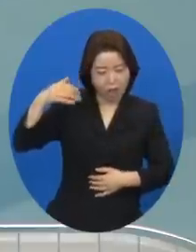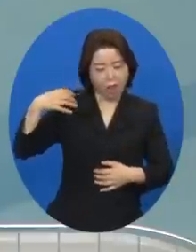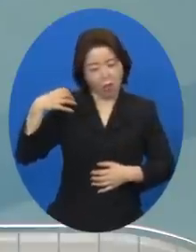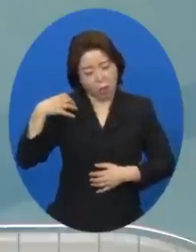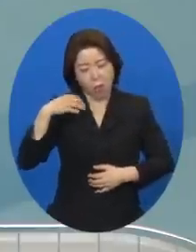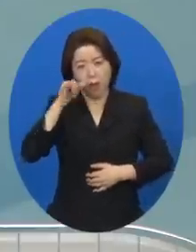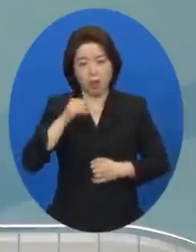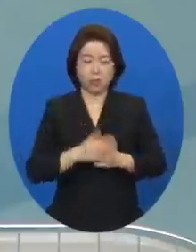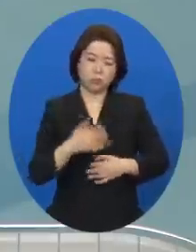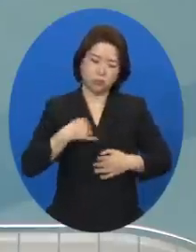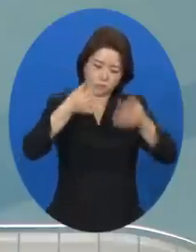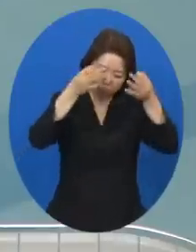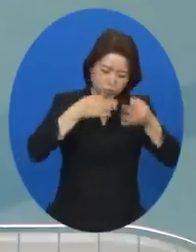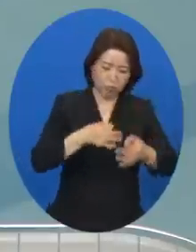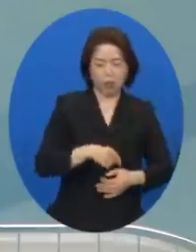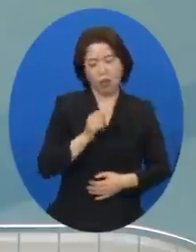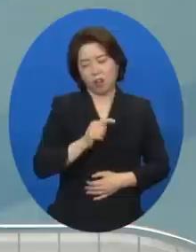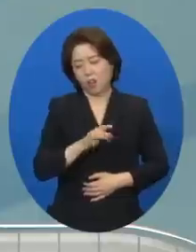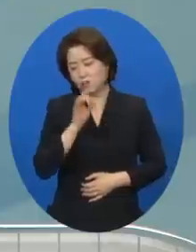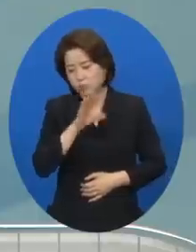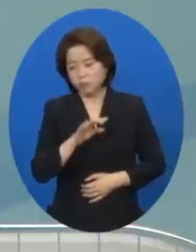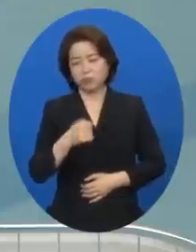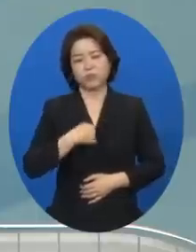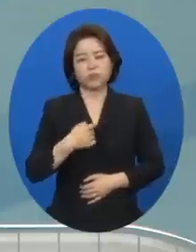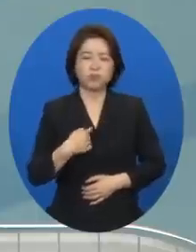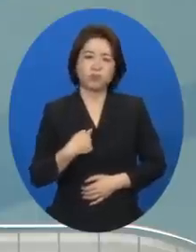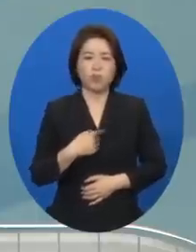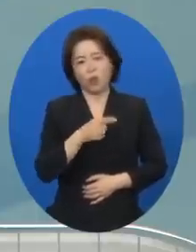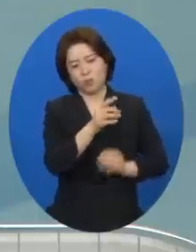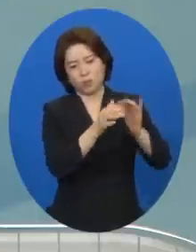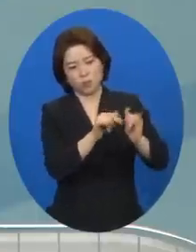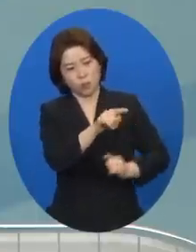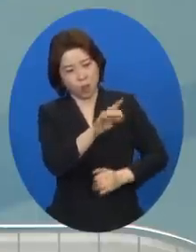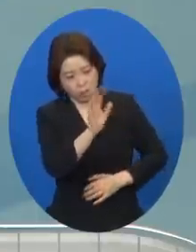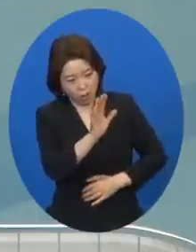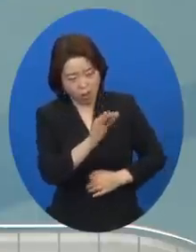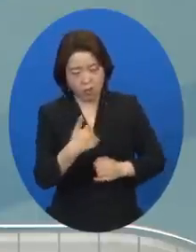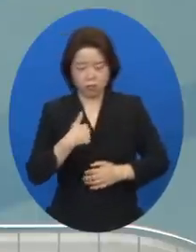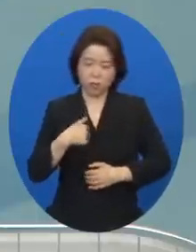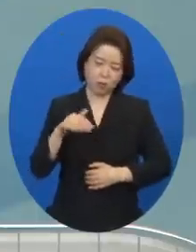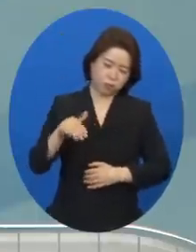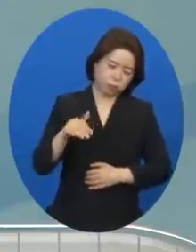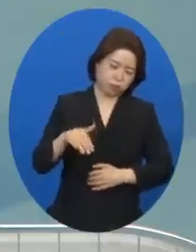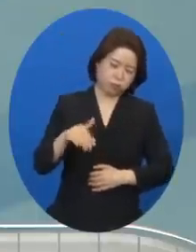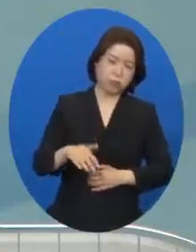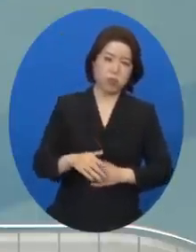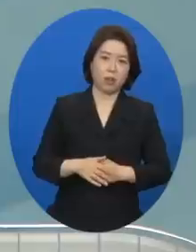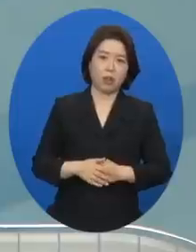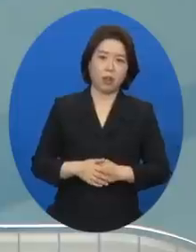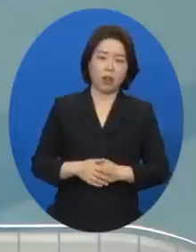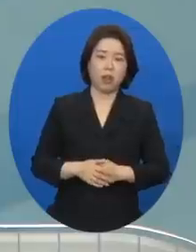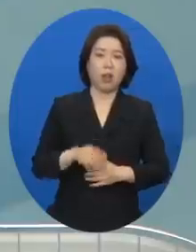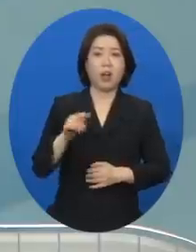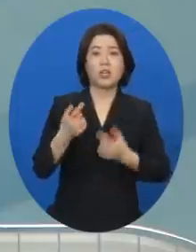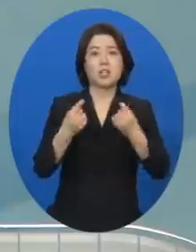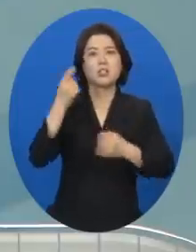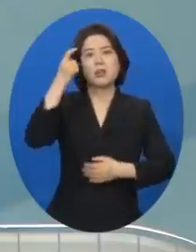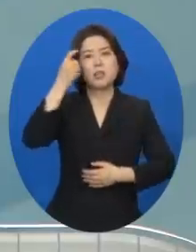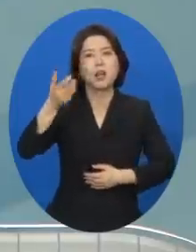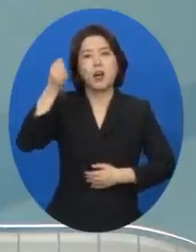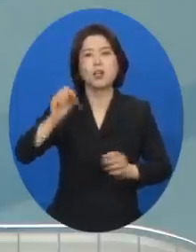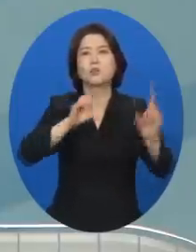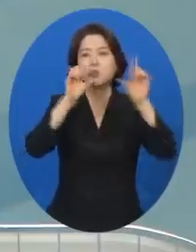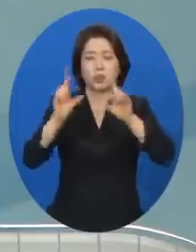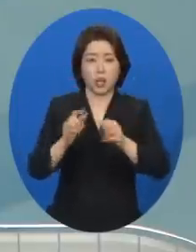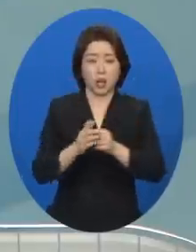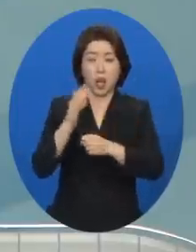모양일까 난 왜 이렇게 안 될까 난 왜 저 사람처럼 아닐까 그렇게 살았어요 하나님이 저를 사랑하신다 는